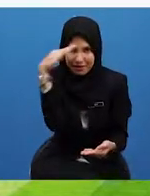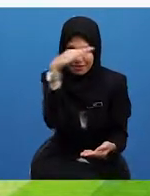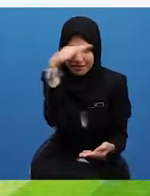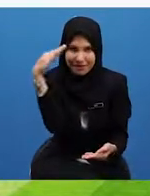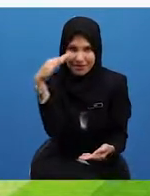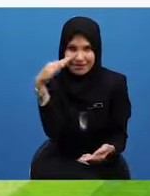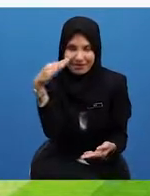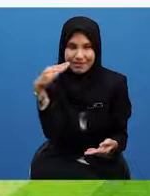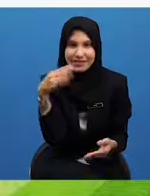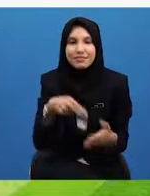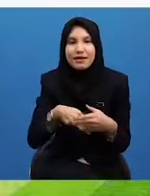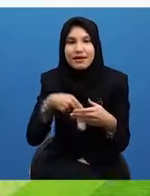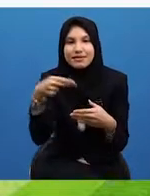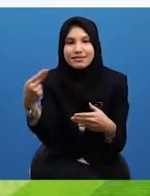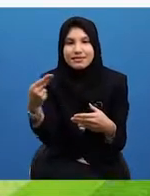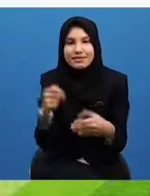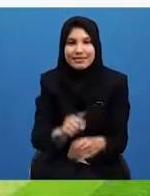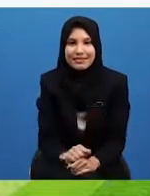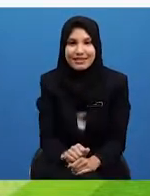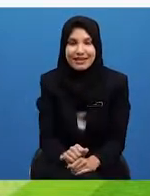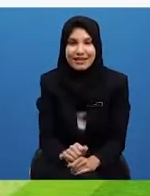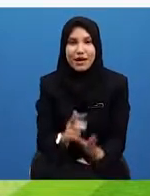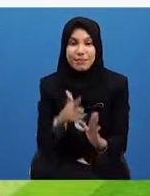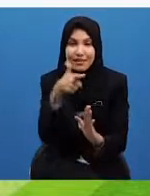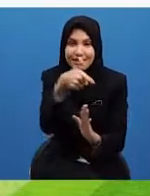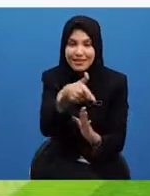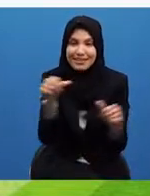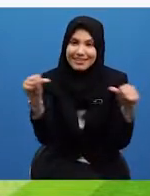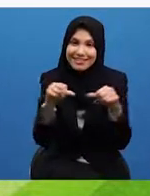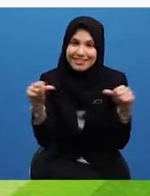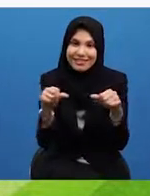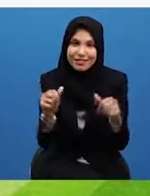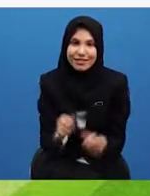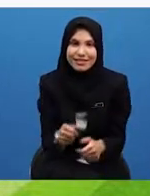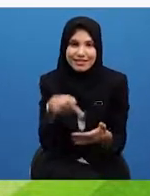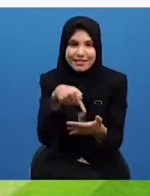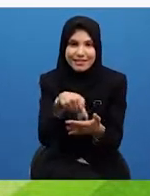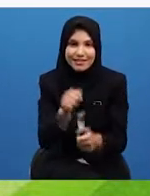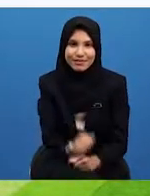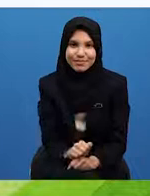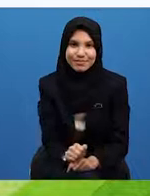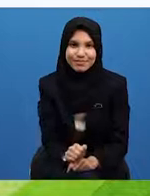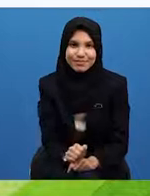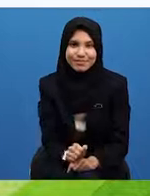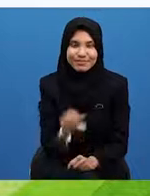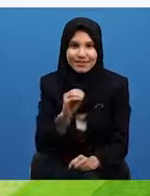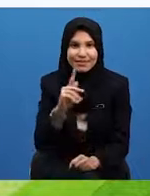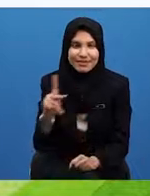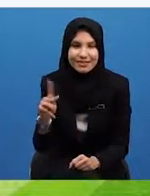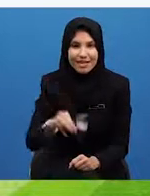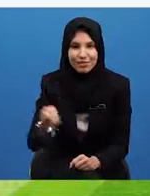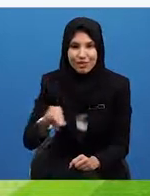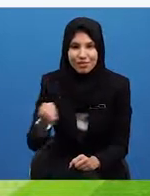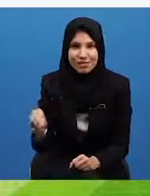bayang-bayang dingin dihasilkan melalui activity Oke murid-murid